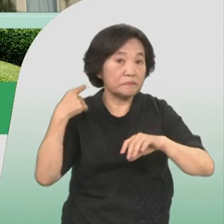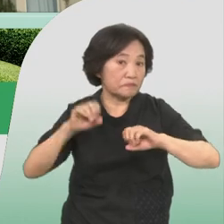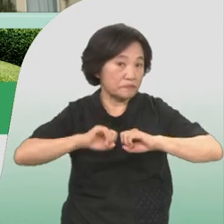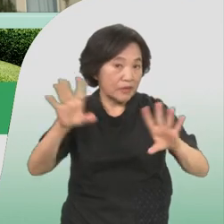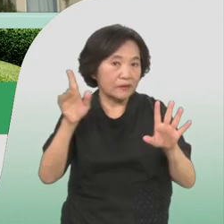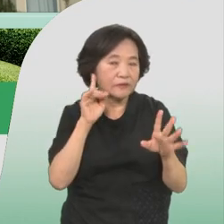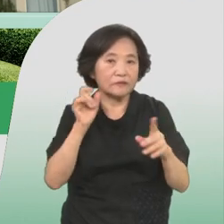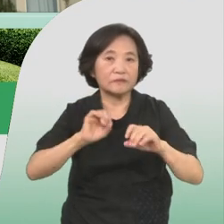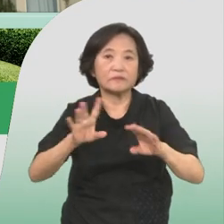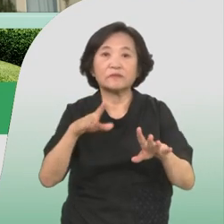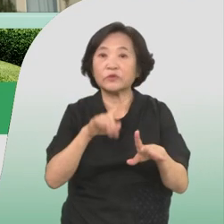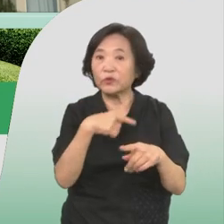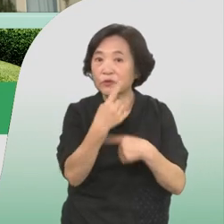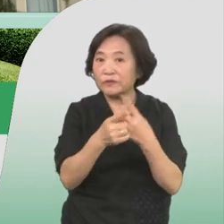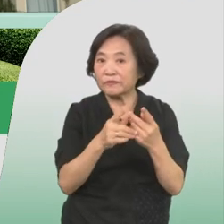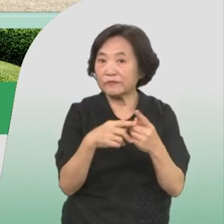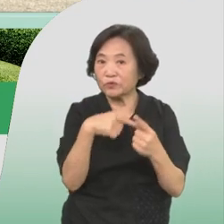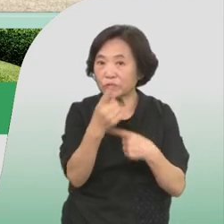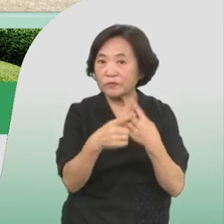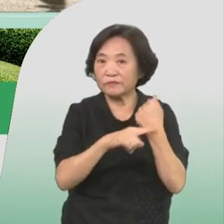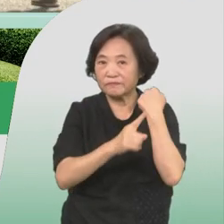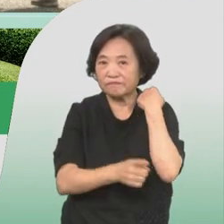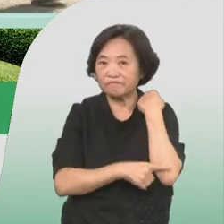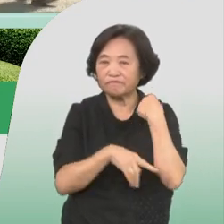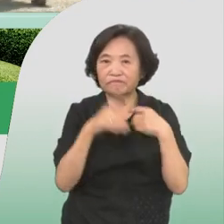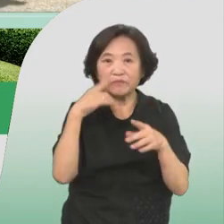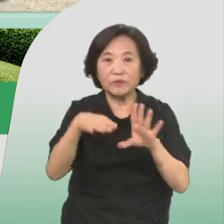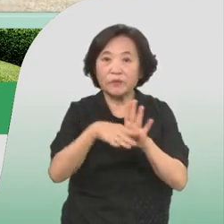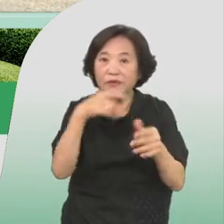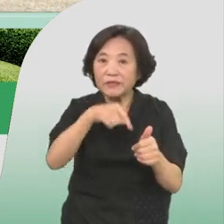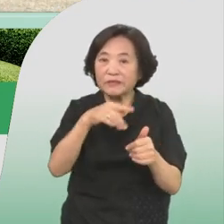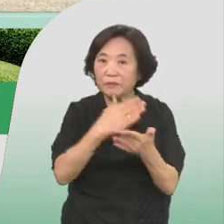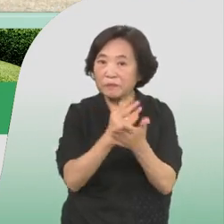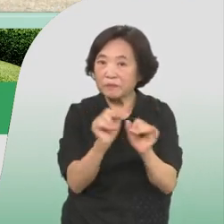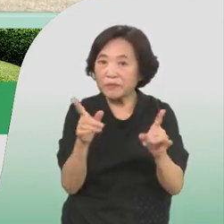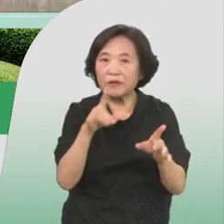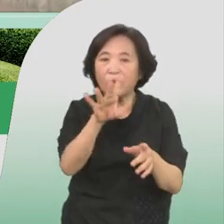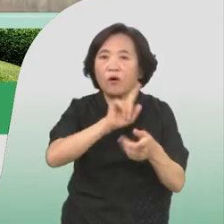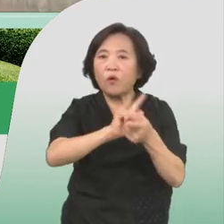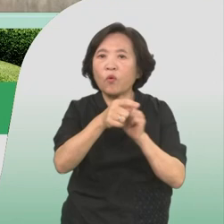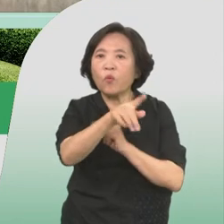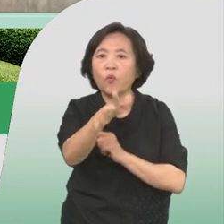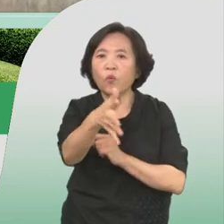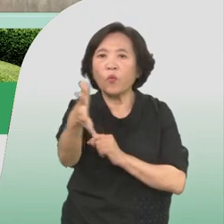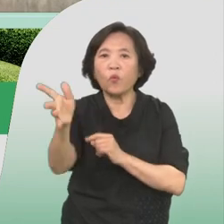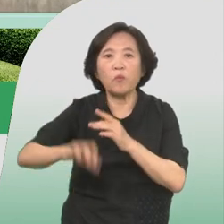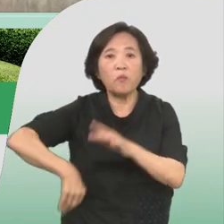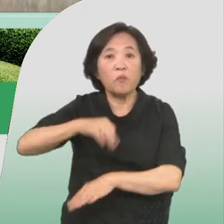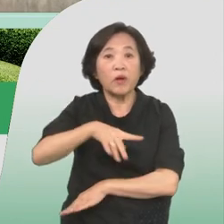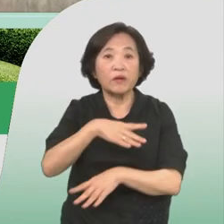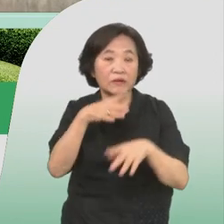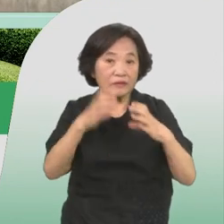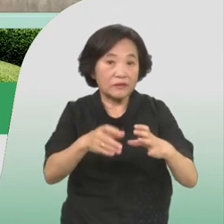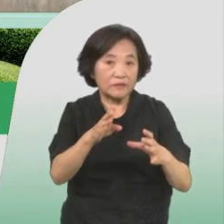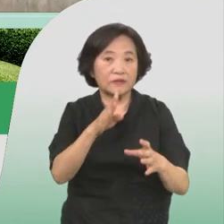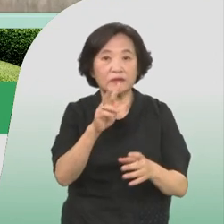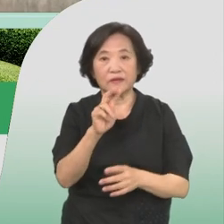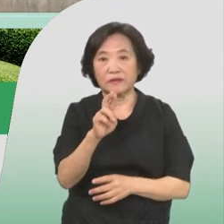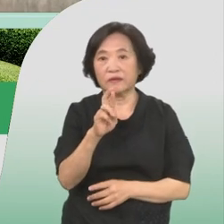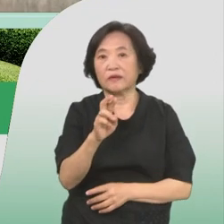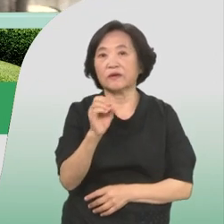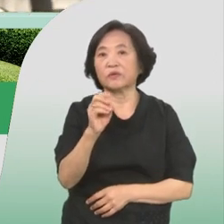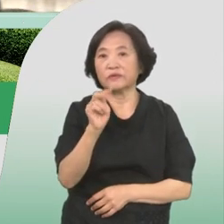期正式公告，就促成发布文教设施项目，征求民间投资来办理 ROT 接